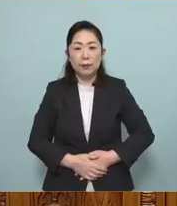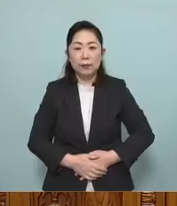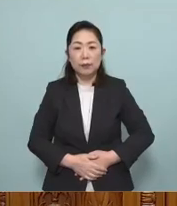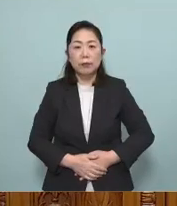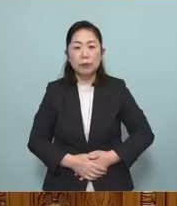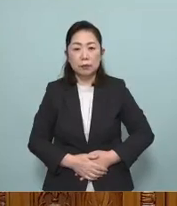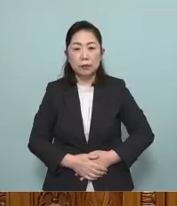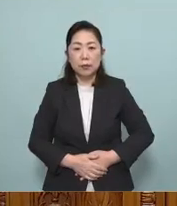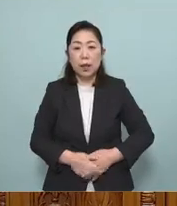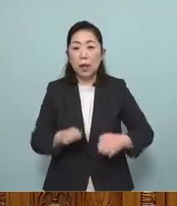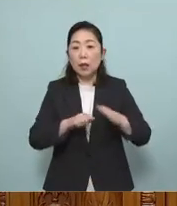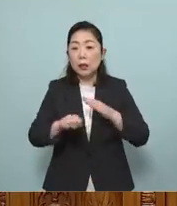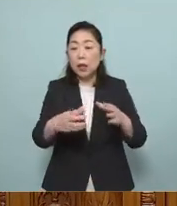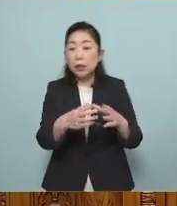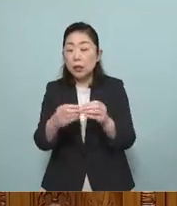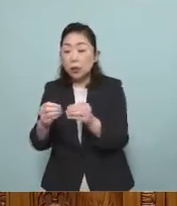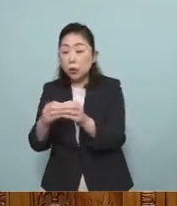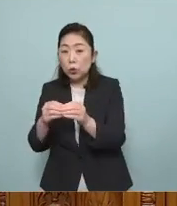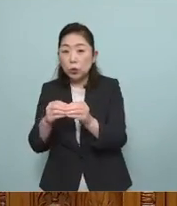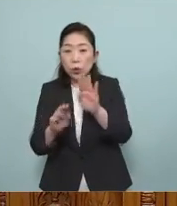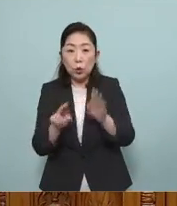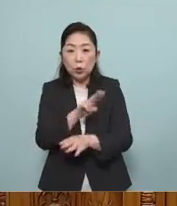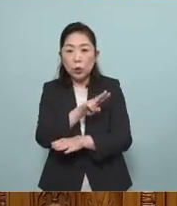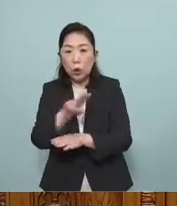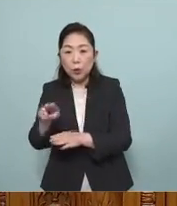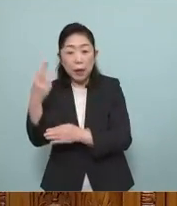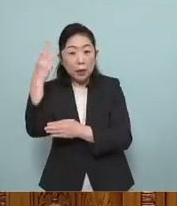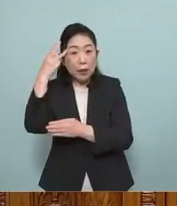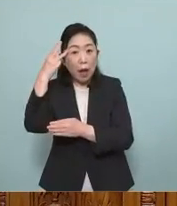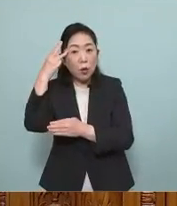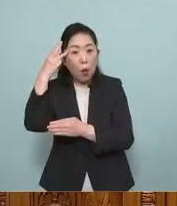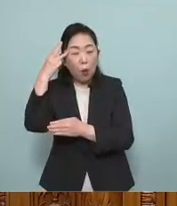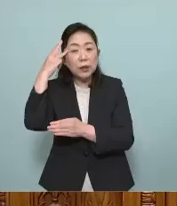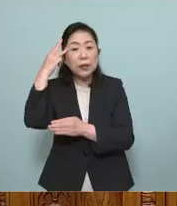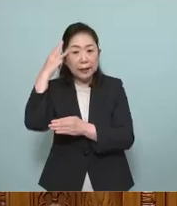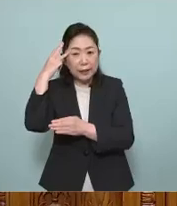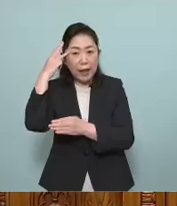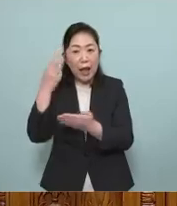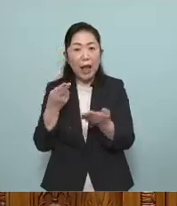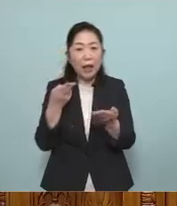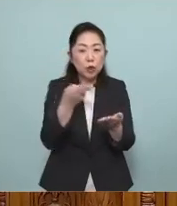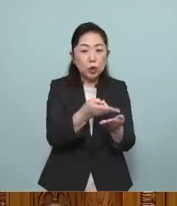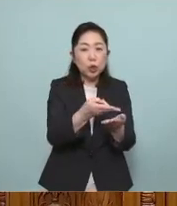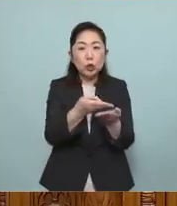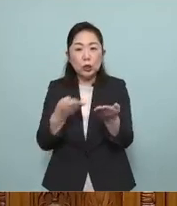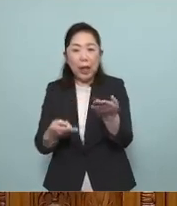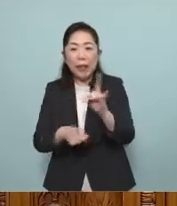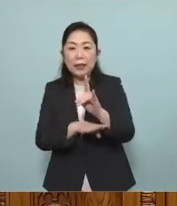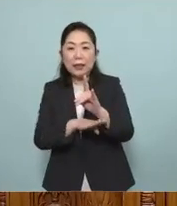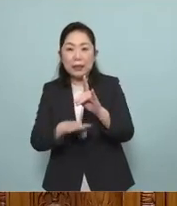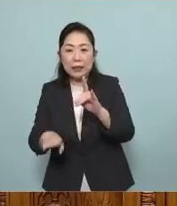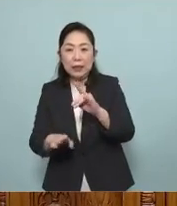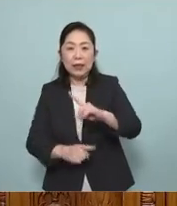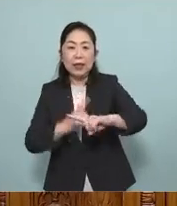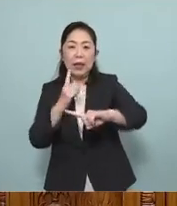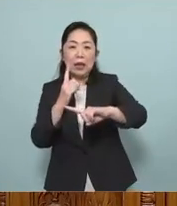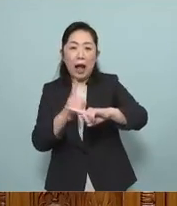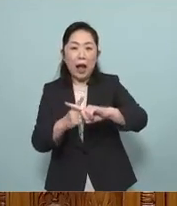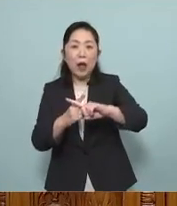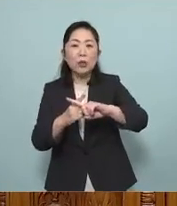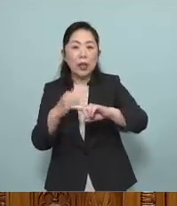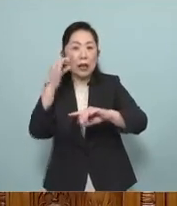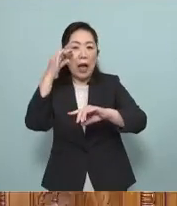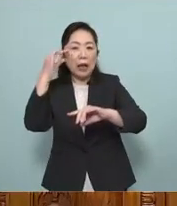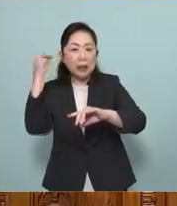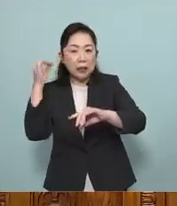進諸国の取り組みを参考にしながら、入退院基準などについて、科学的知見の集約を急ぎ、